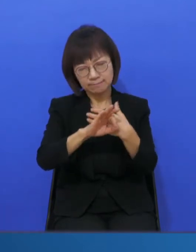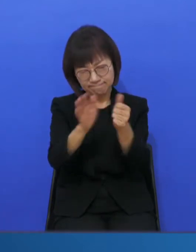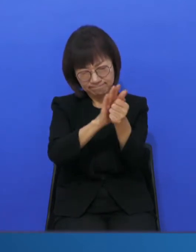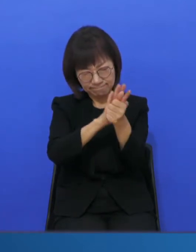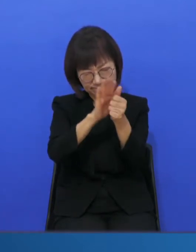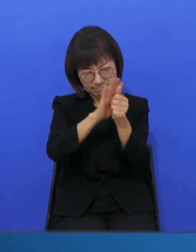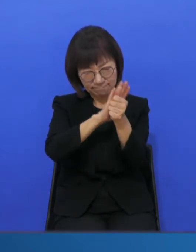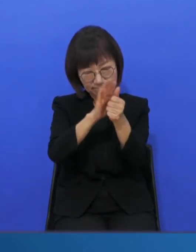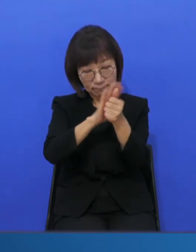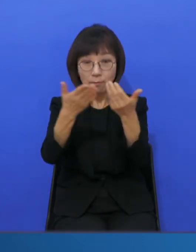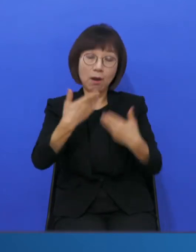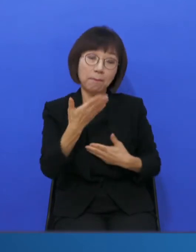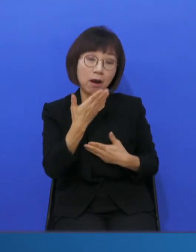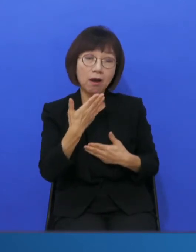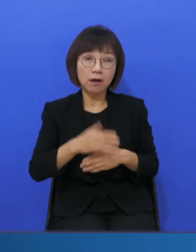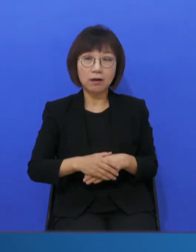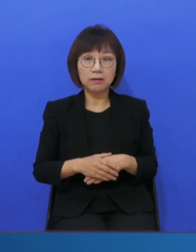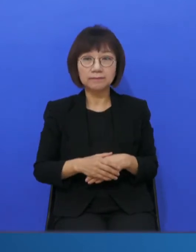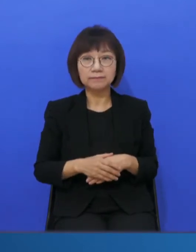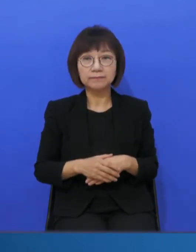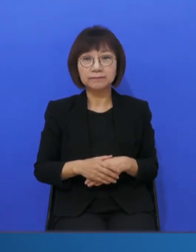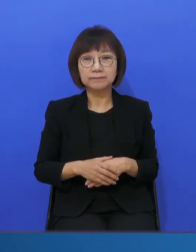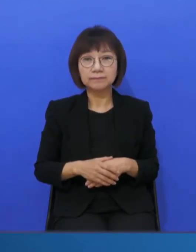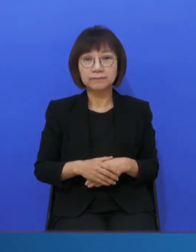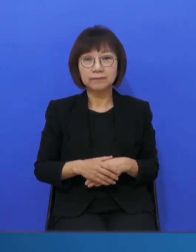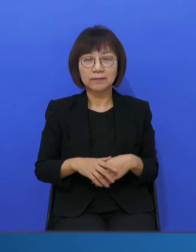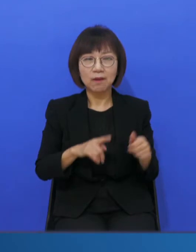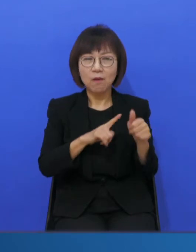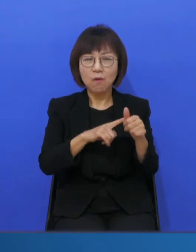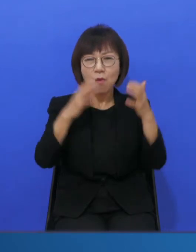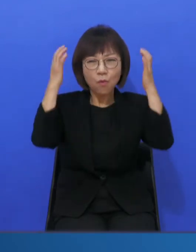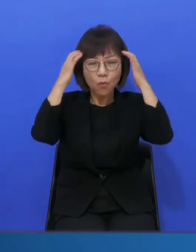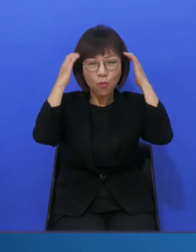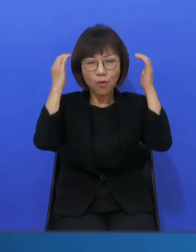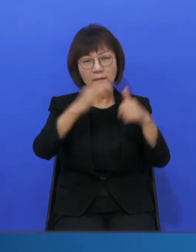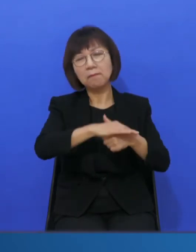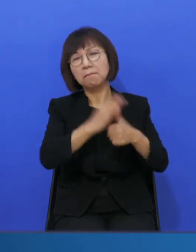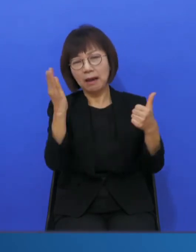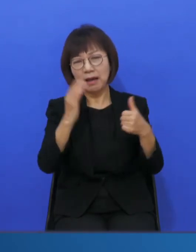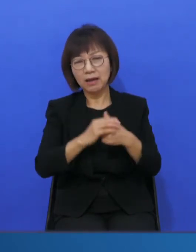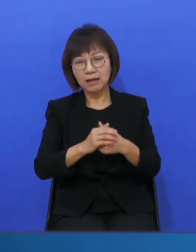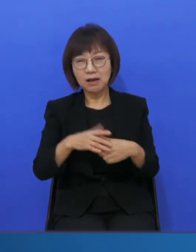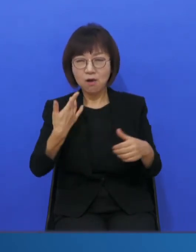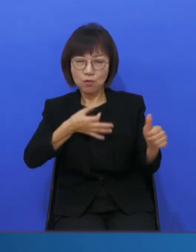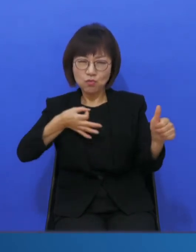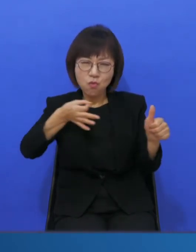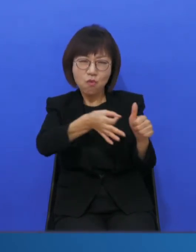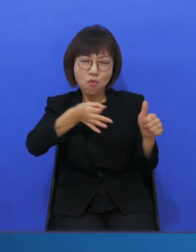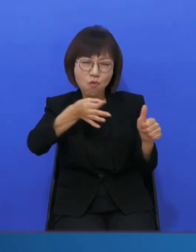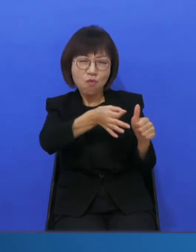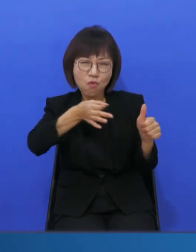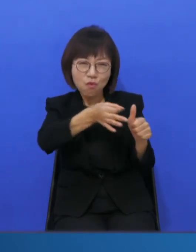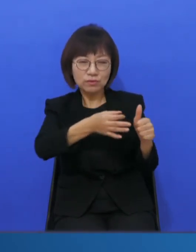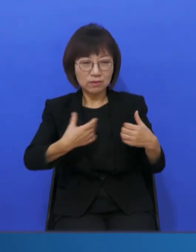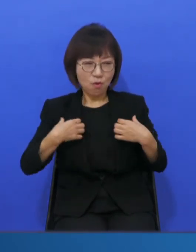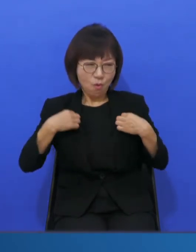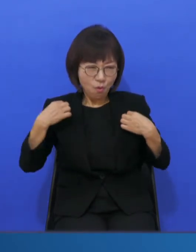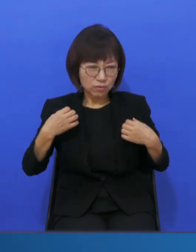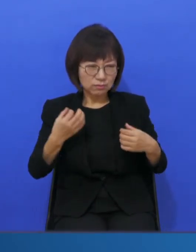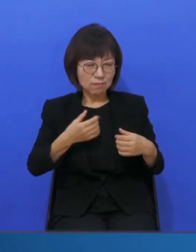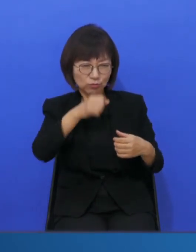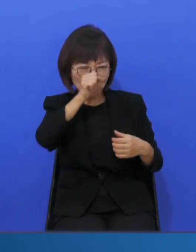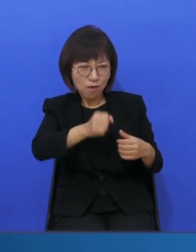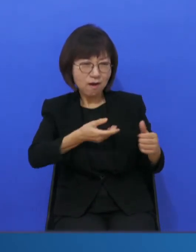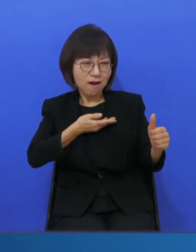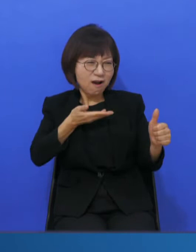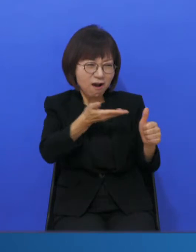잘해줬겠어요. Think about how well she would have treated him. 뭐 이 요셉 고생하게 했겠습니까? 뭐 많은 돈도 주고 말이야, 많은 옷도 주고 다 했을 거 아니에요. Do you think she would put